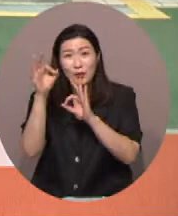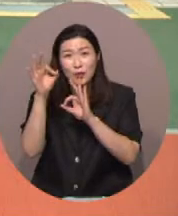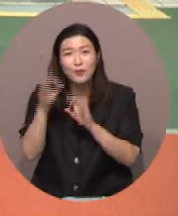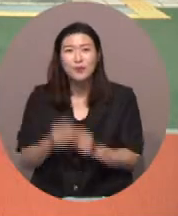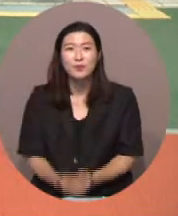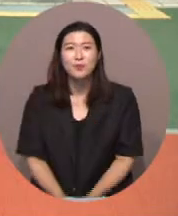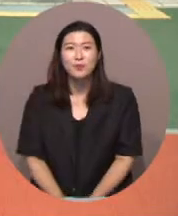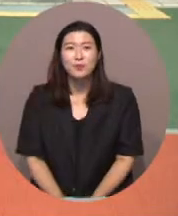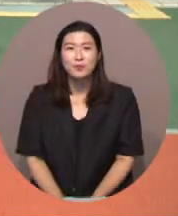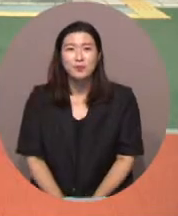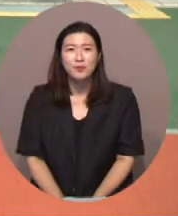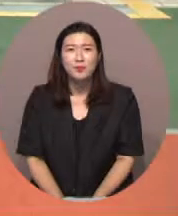일이라고 해명했습니다